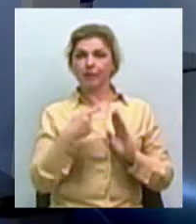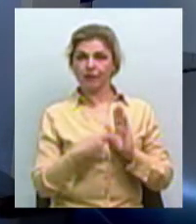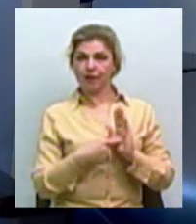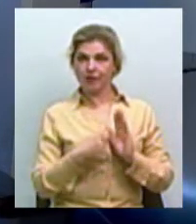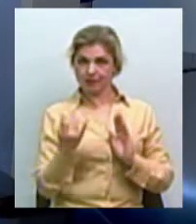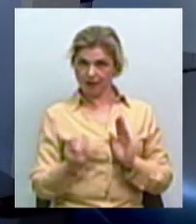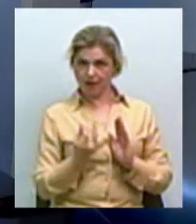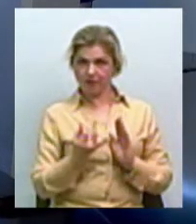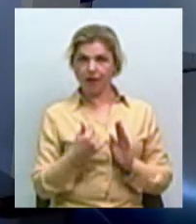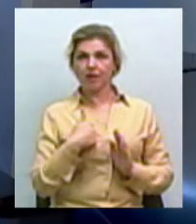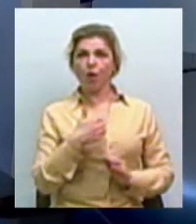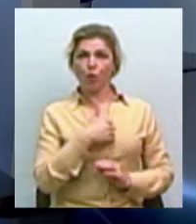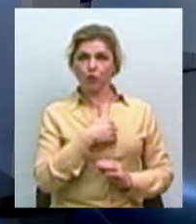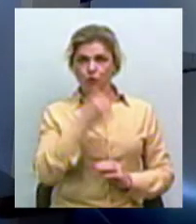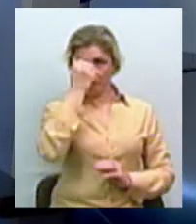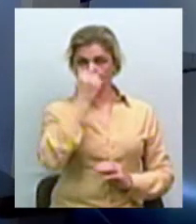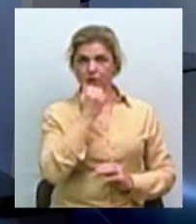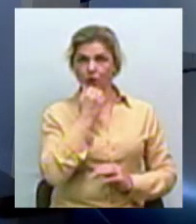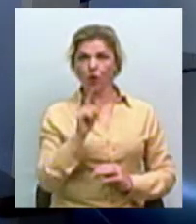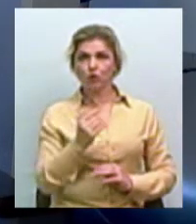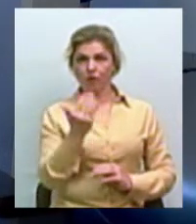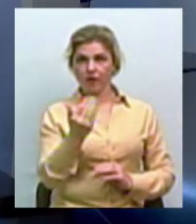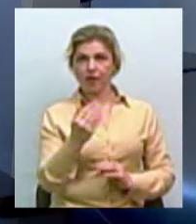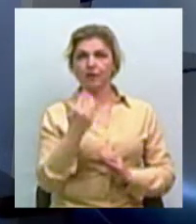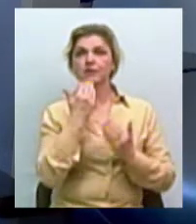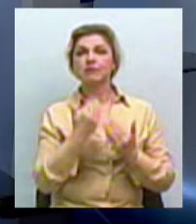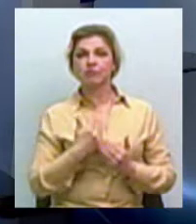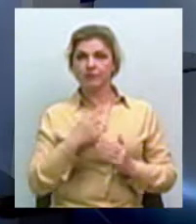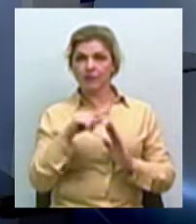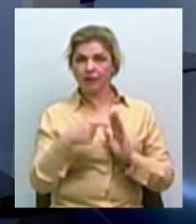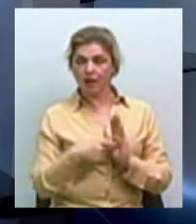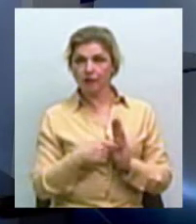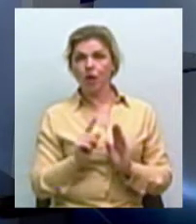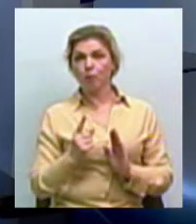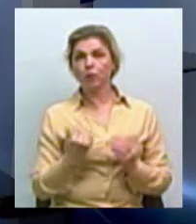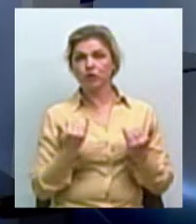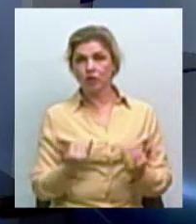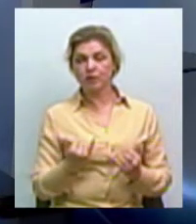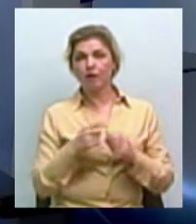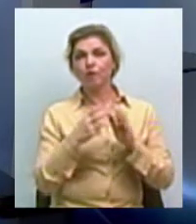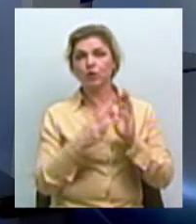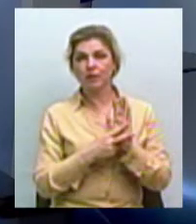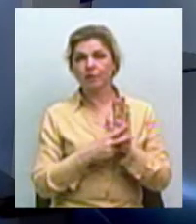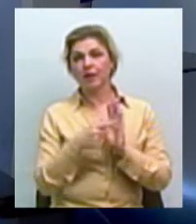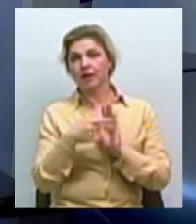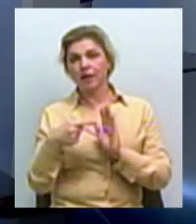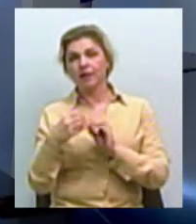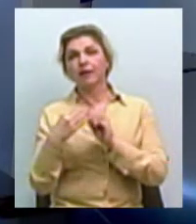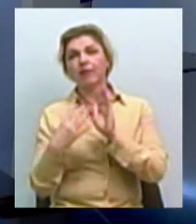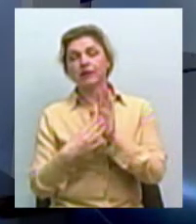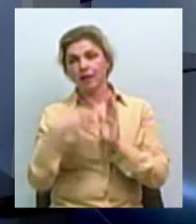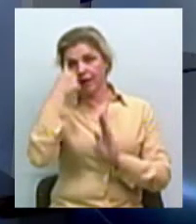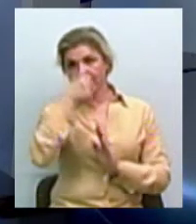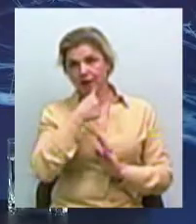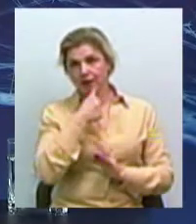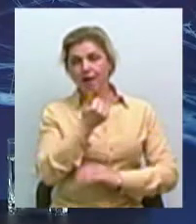і я хочу подякувати, що ви його задали, тому що на даний момент, 18-19 рік,